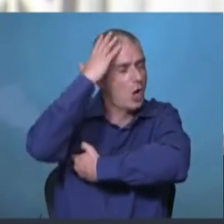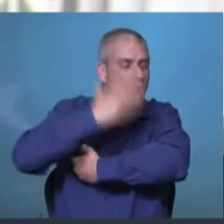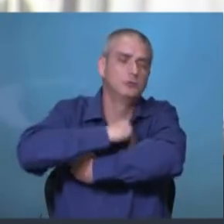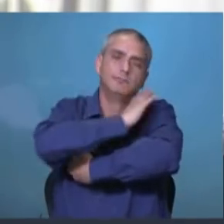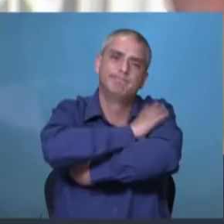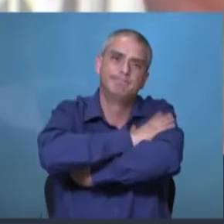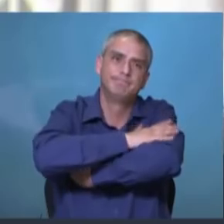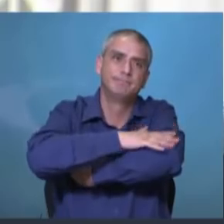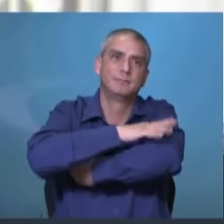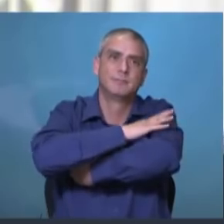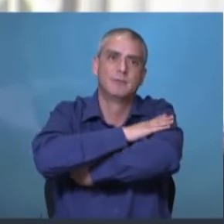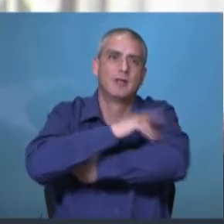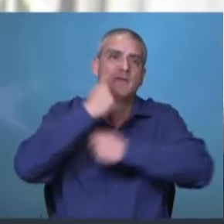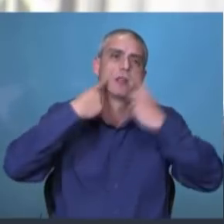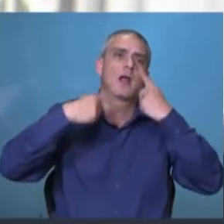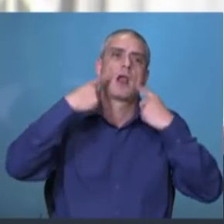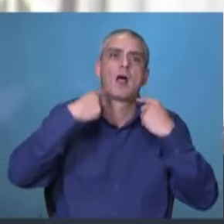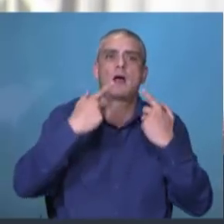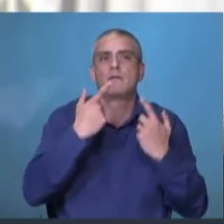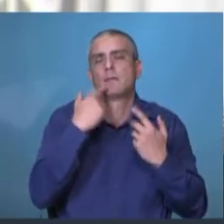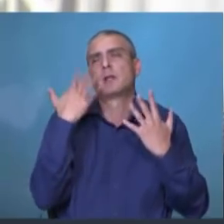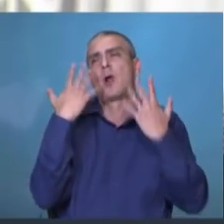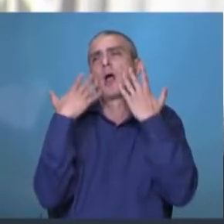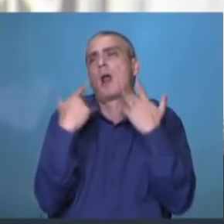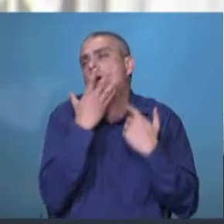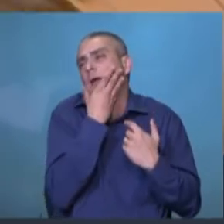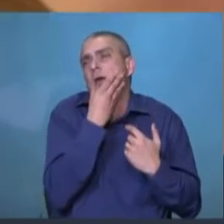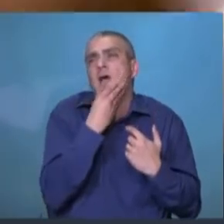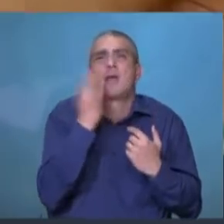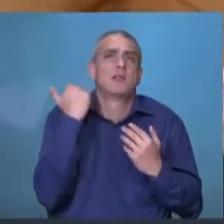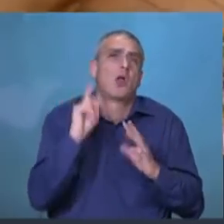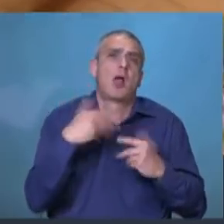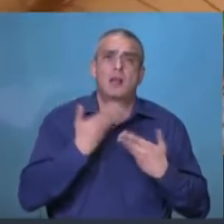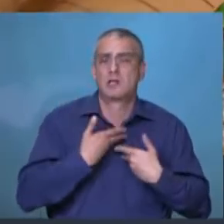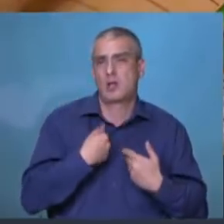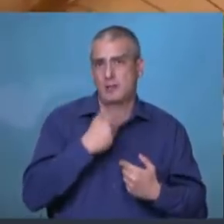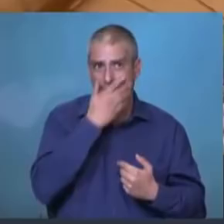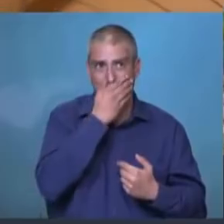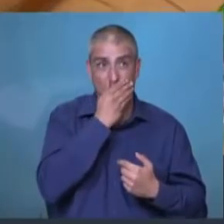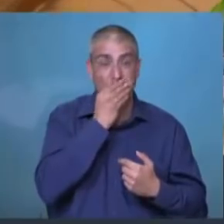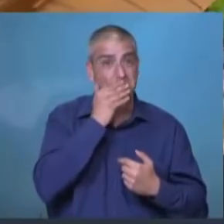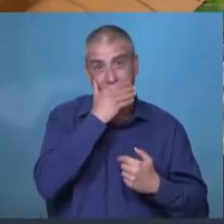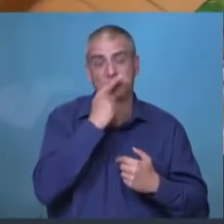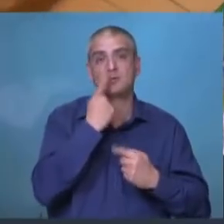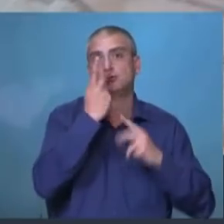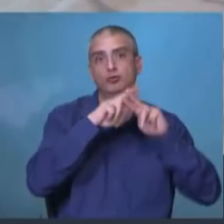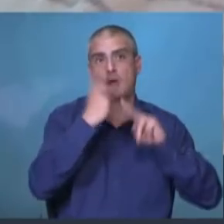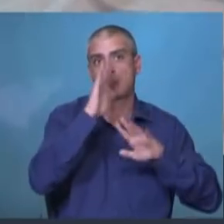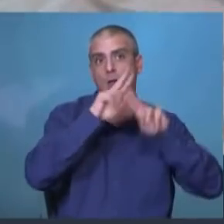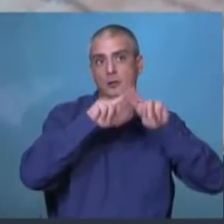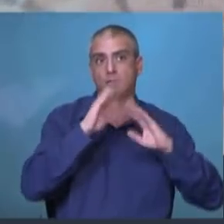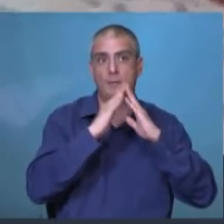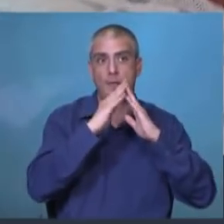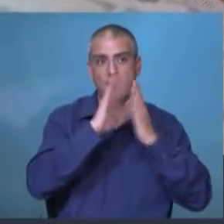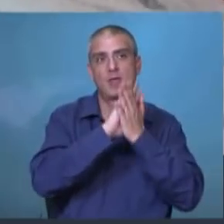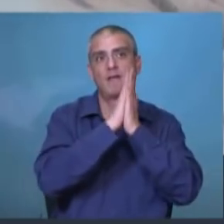head and she started wailing, like, what a beautiful bride you would have been. במשך שנה היא נשארה כאן בבית שלו,